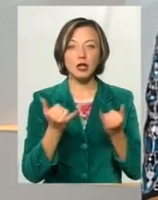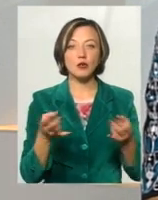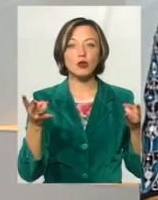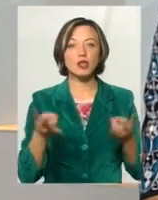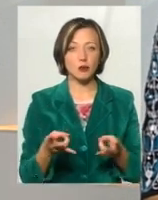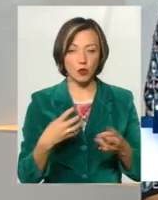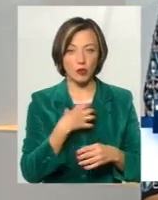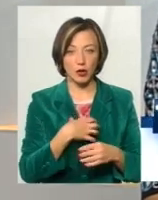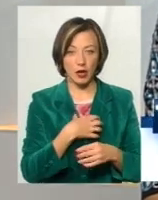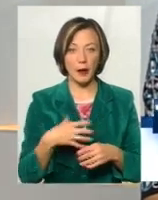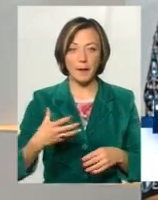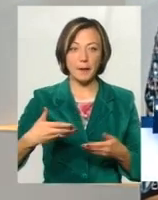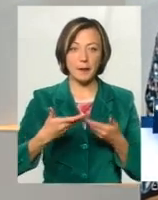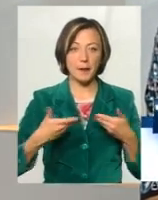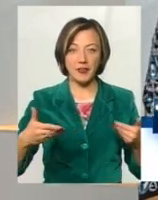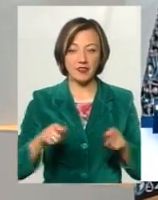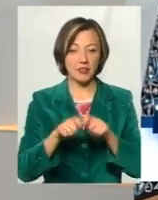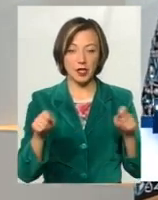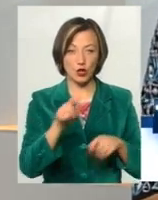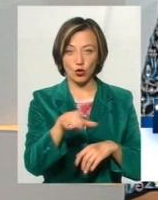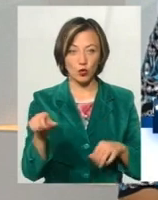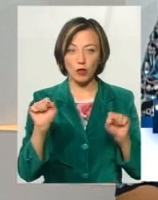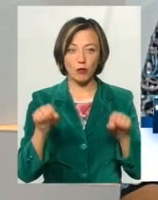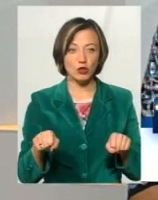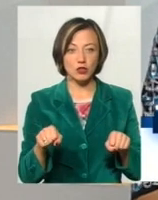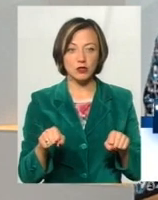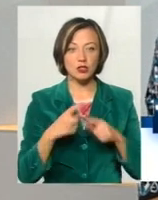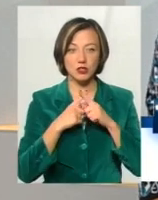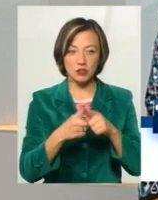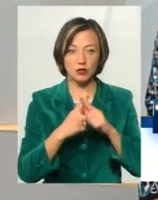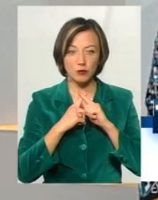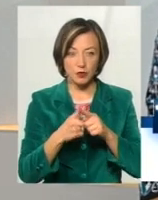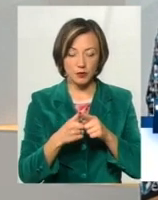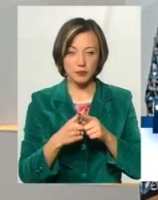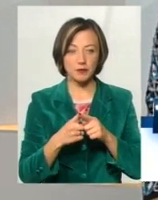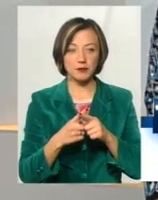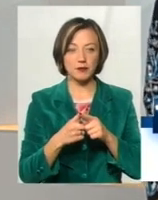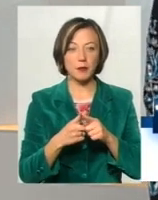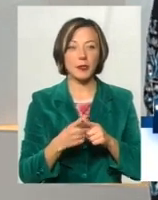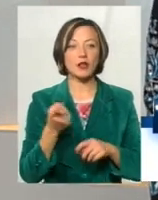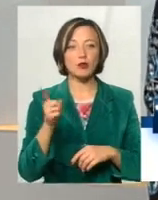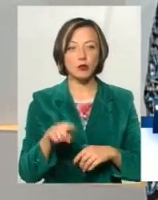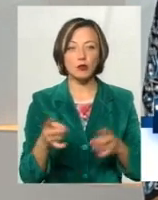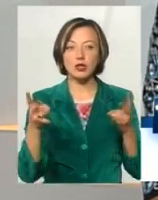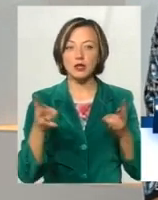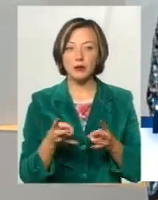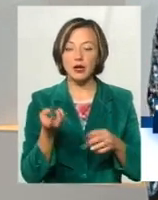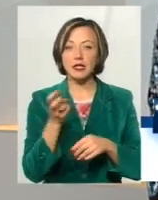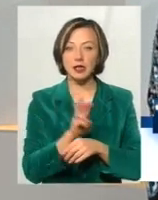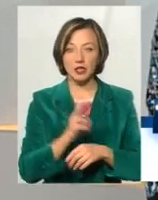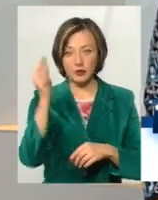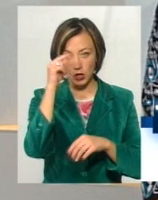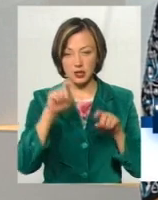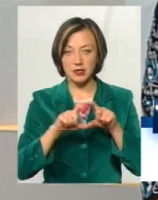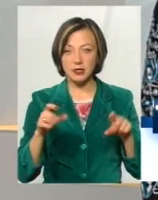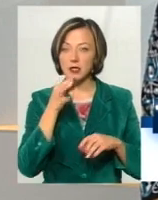потрібно. Ми всі відкриті люди, і ми можемо йти на зустріч один одному. Тому потрібно прийти в навчальний